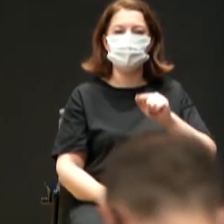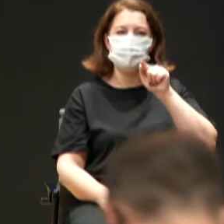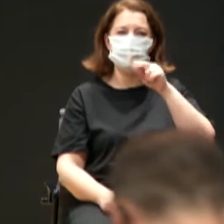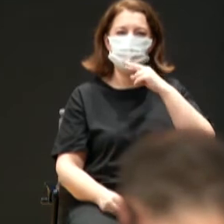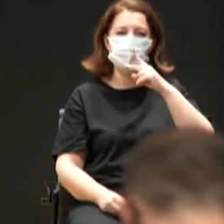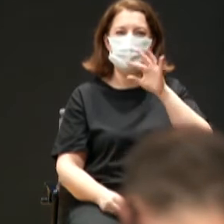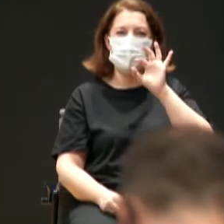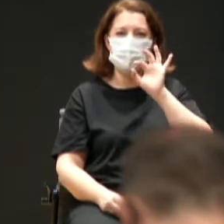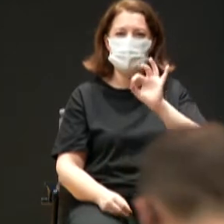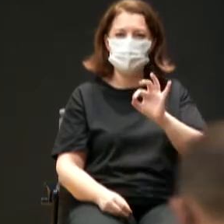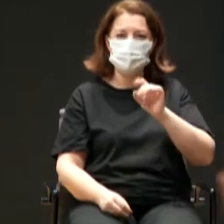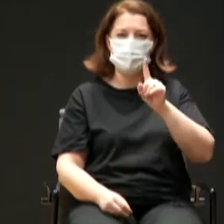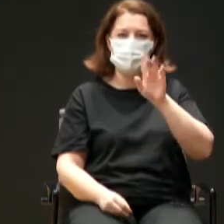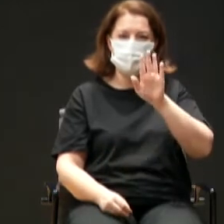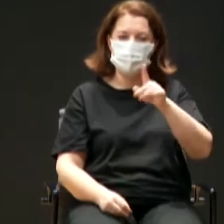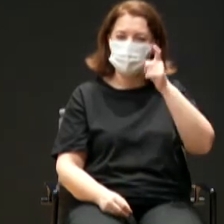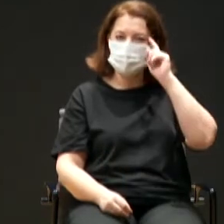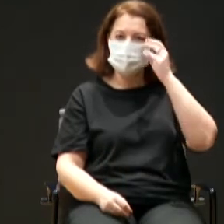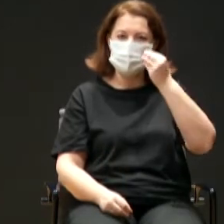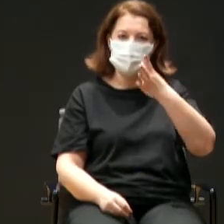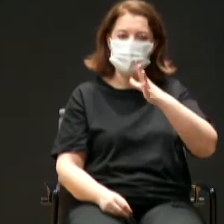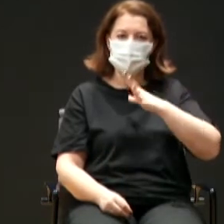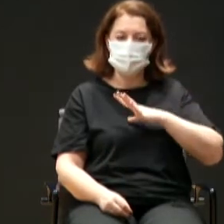başladığınızda bir müdahalede bulunmuştum bilgilendirme mahiyetinde.